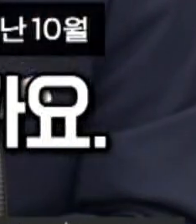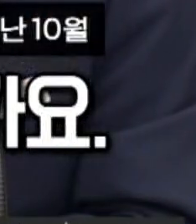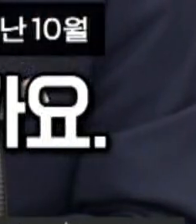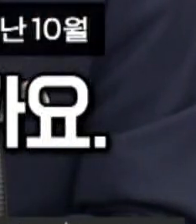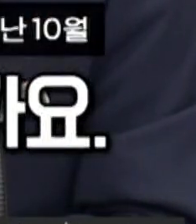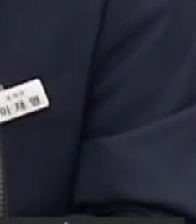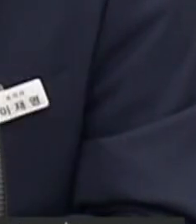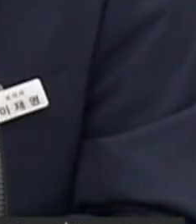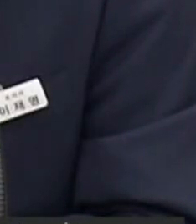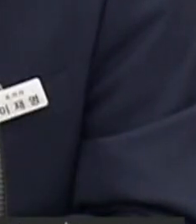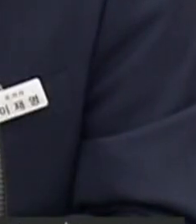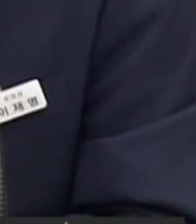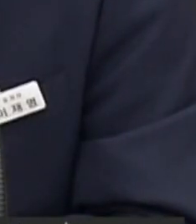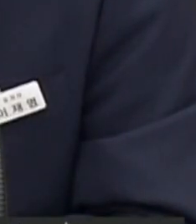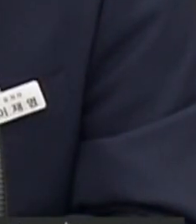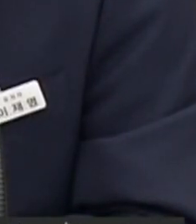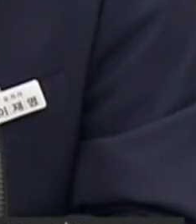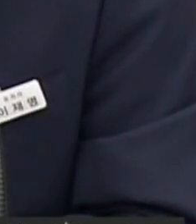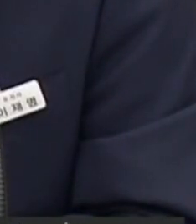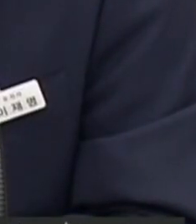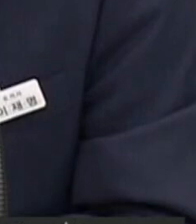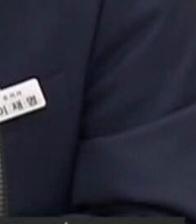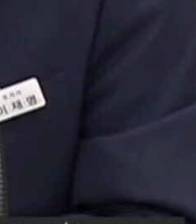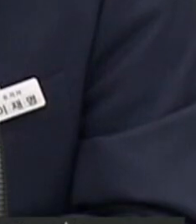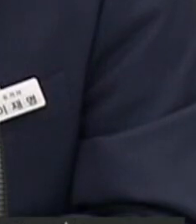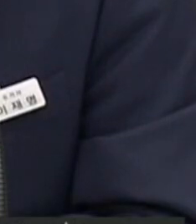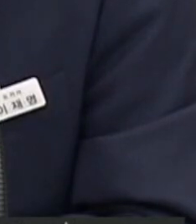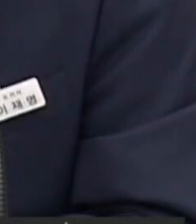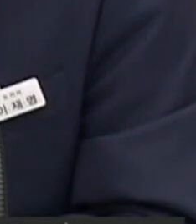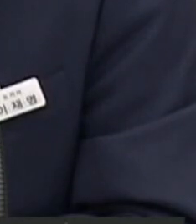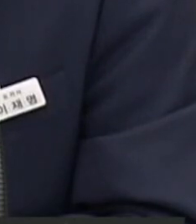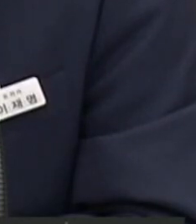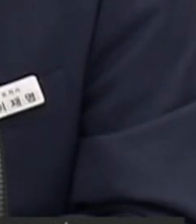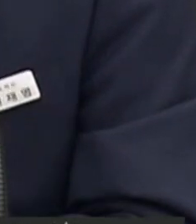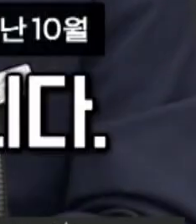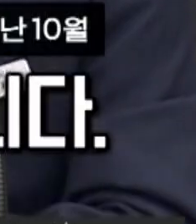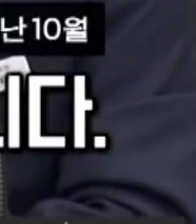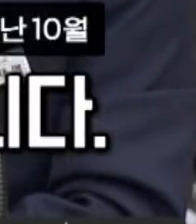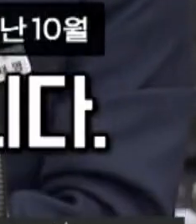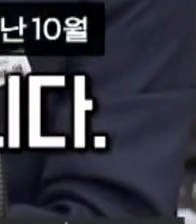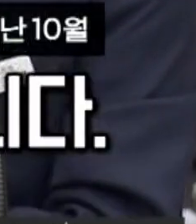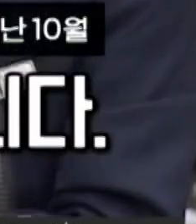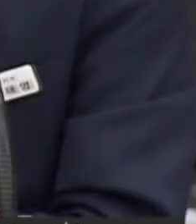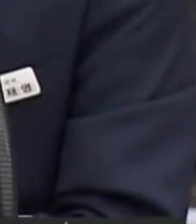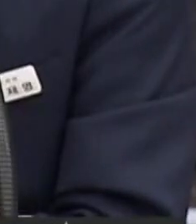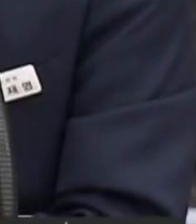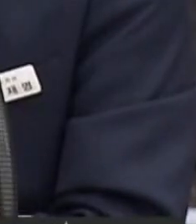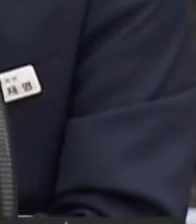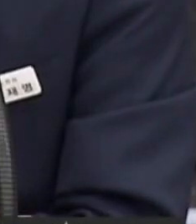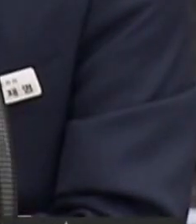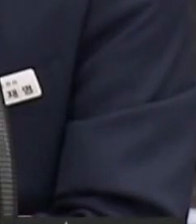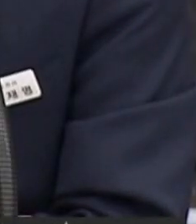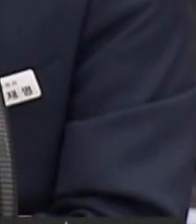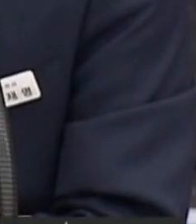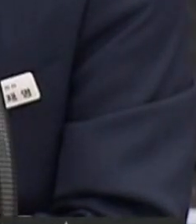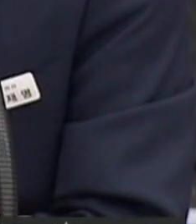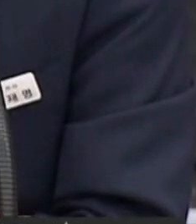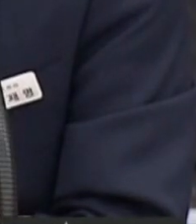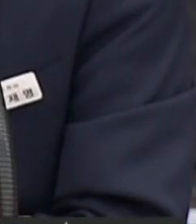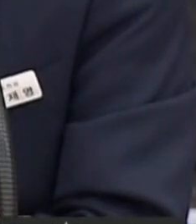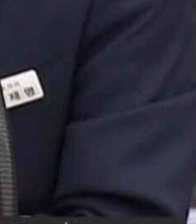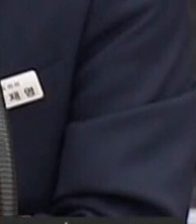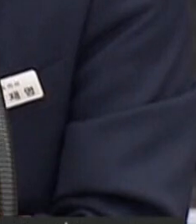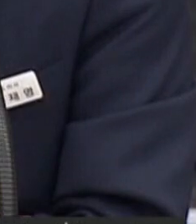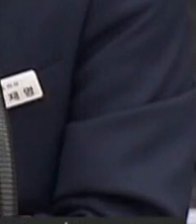봤다니까요. 백종선 수행 부서로부터 보고 받은 적 있습니까? 전화 안 했습니다. 전화로 방금